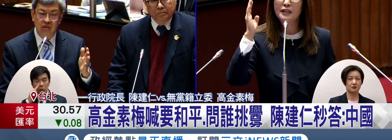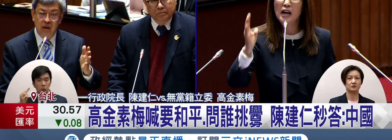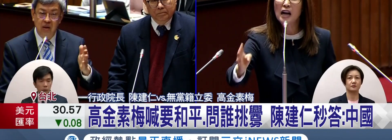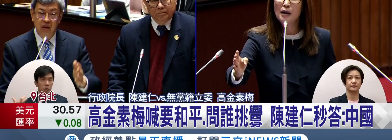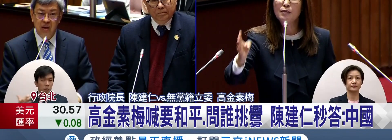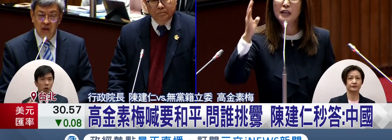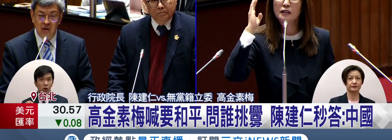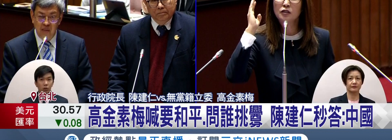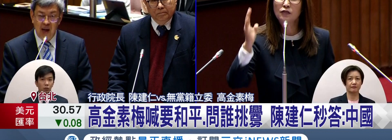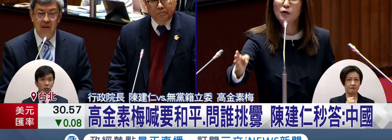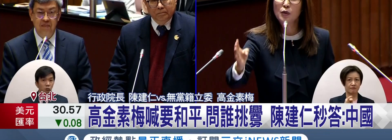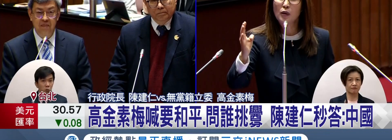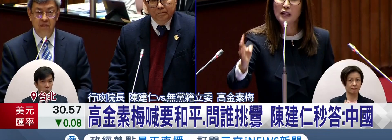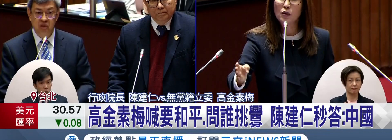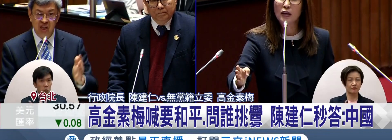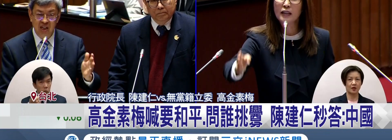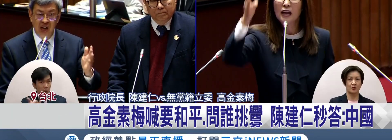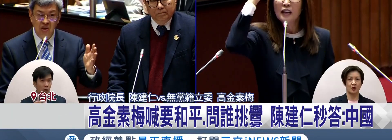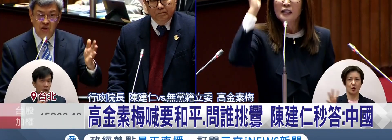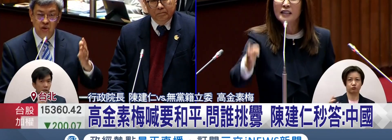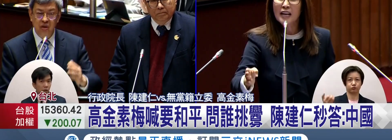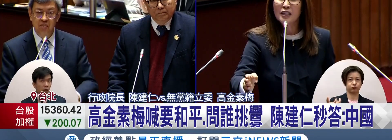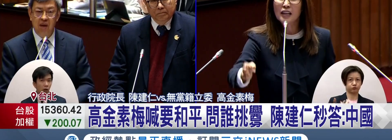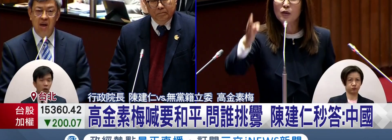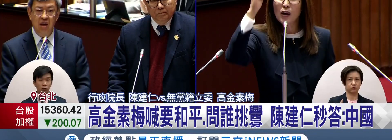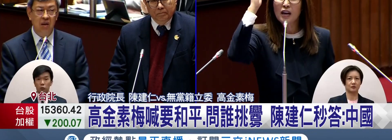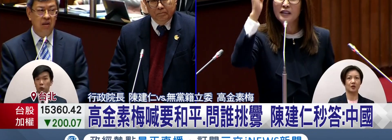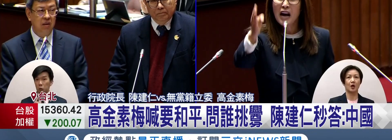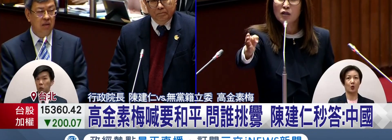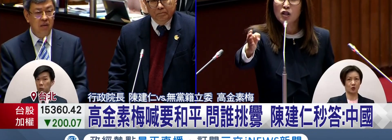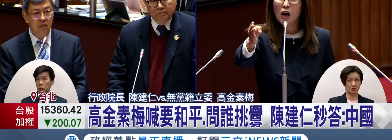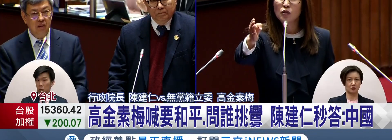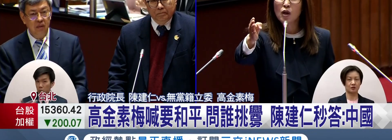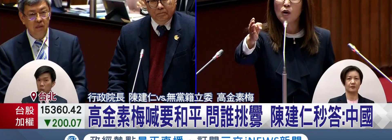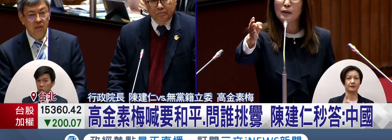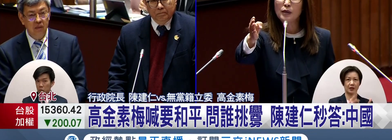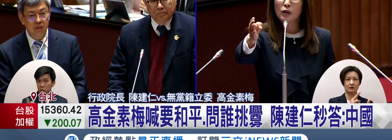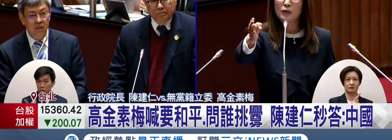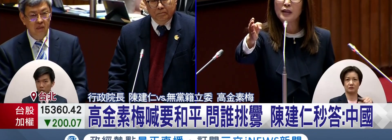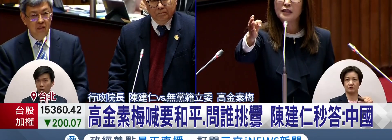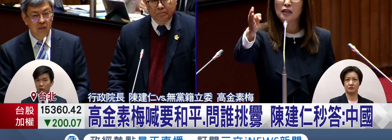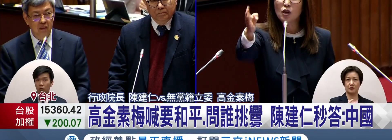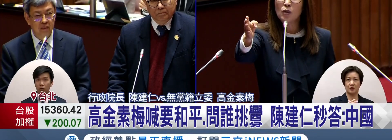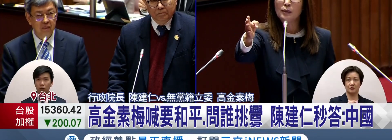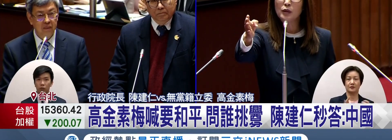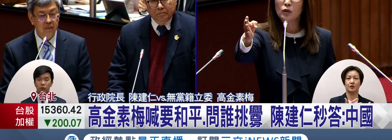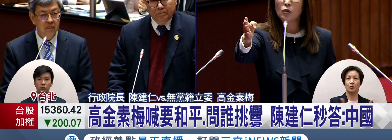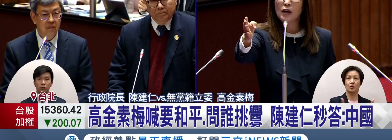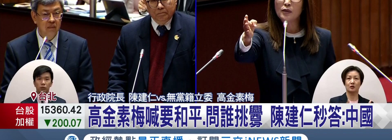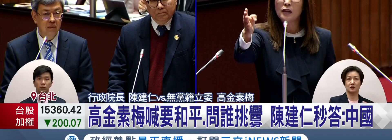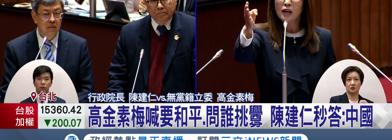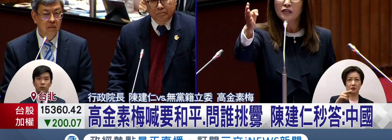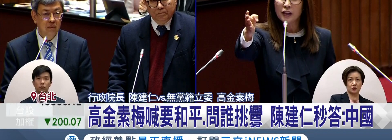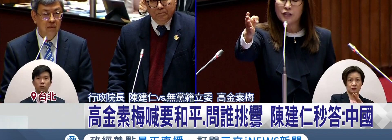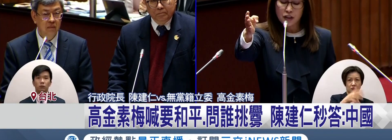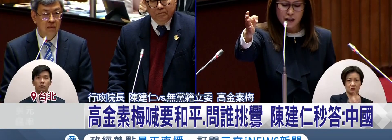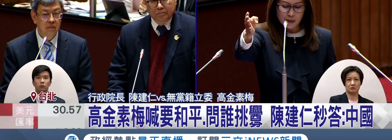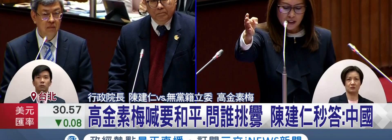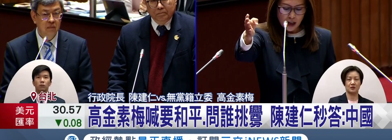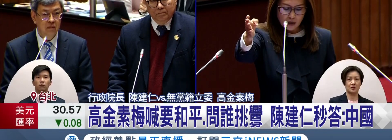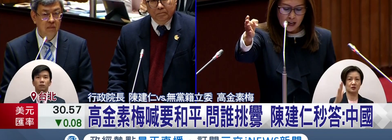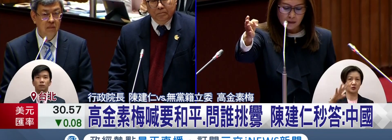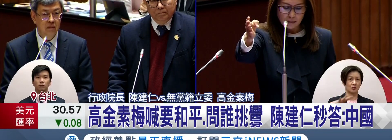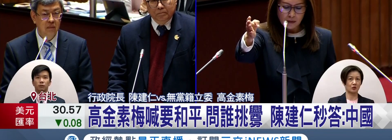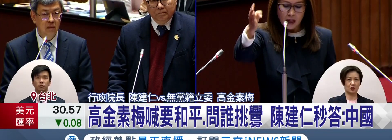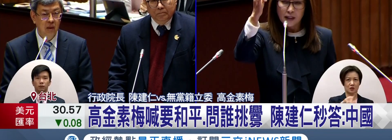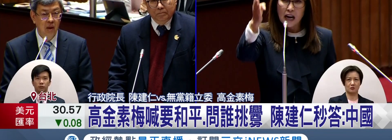2300万人民赋予我的权利， 健康有序的吗？ 在这里我要要求中华民国的院长、中华民国的官员挺起你们的